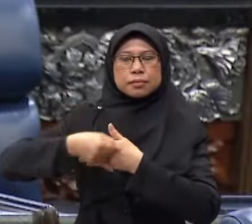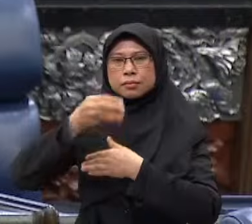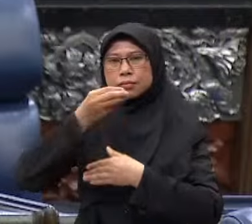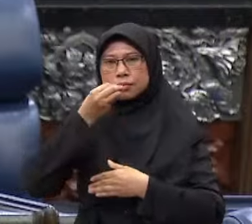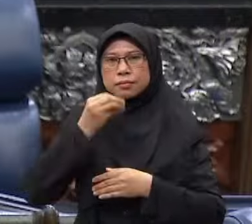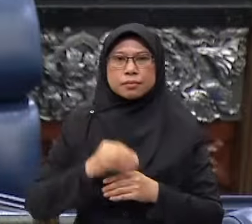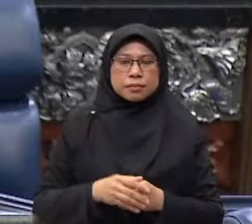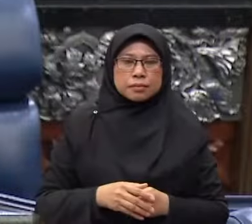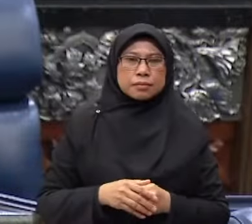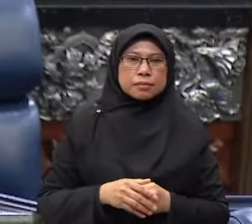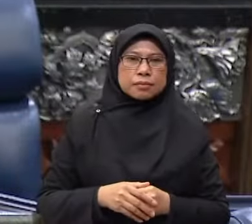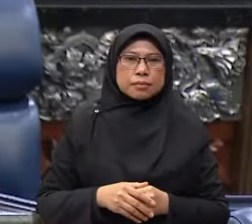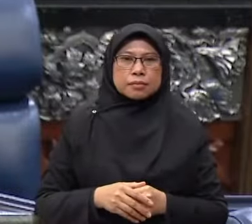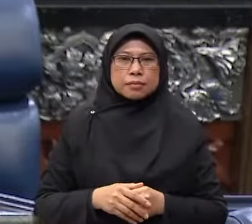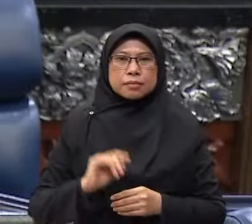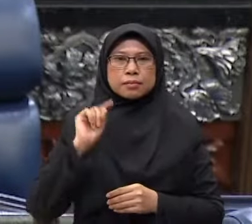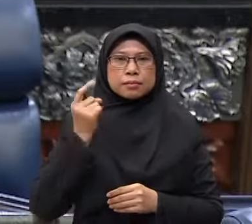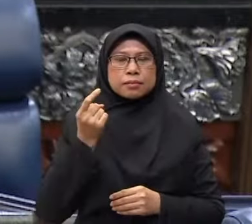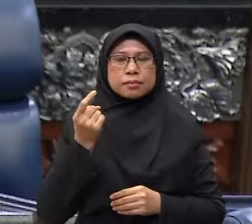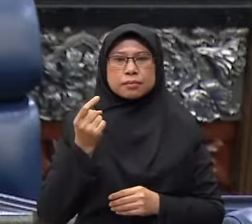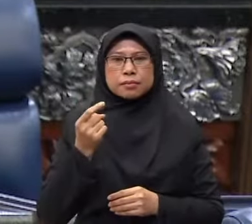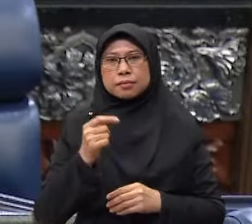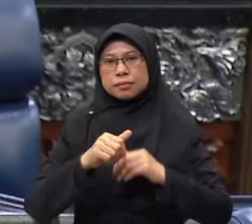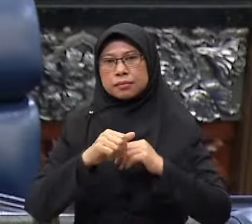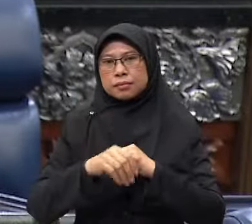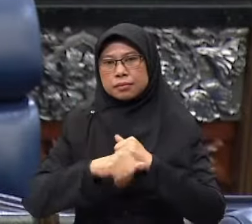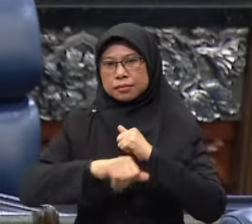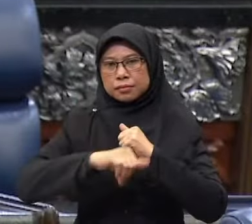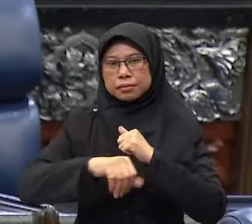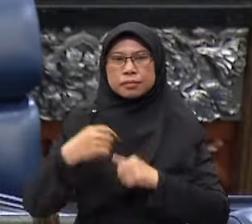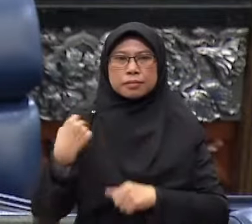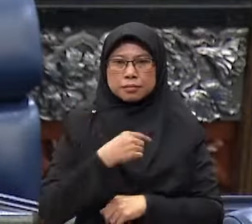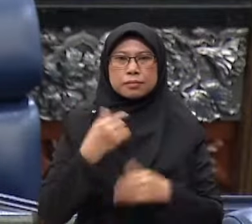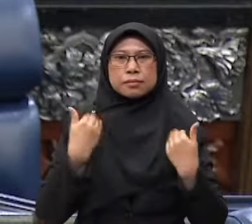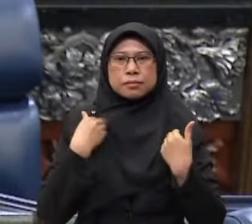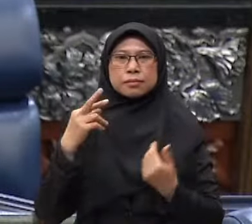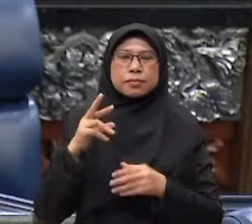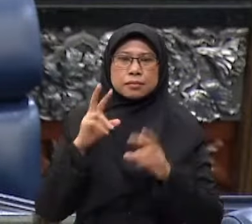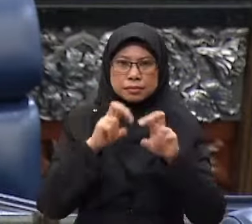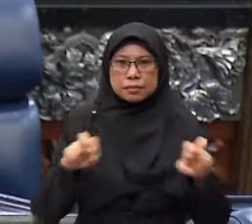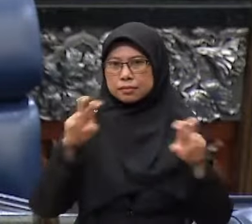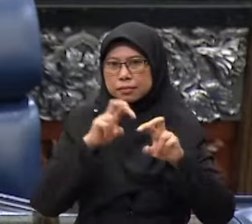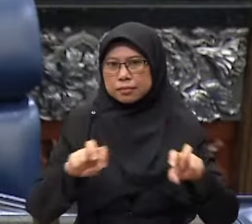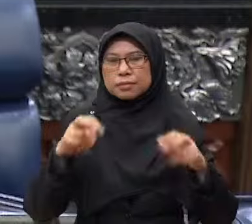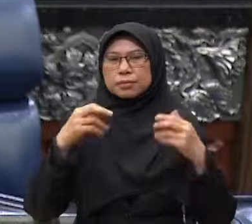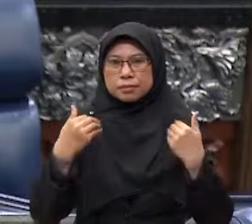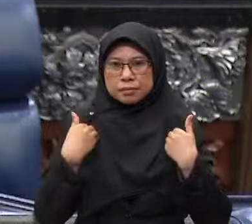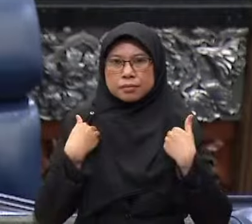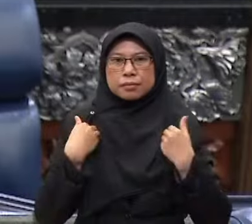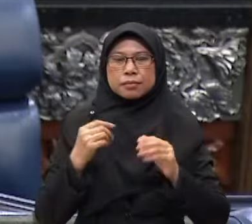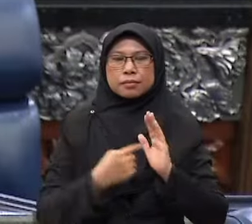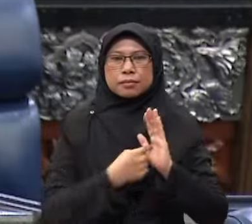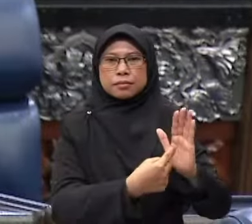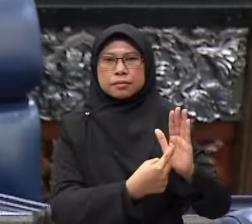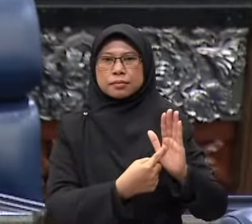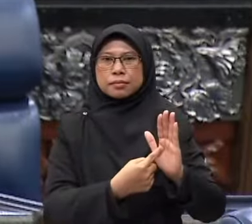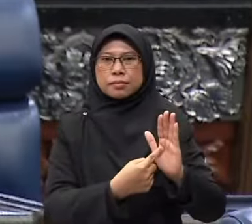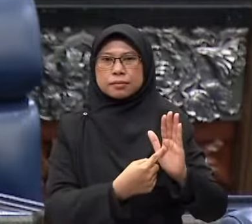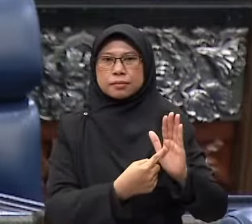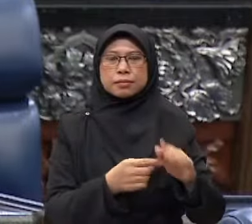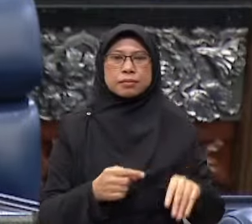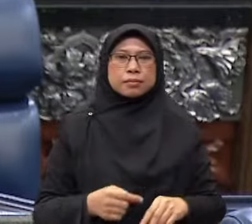Bu untuk import ini cuma dari segi pengkomersialan walaupun kita sudah ada rnt yang mana kita tak dapat membuktikan dari segi